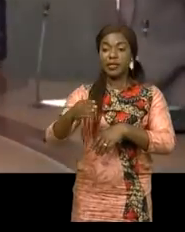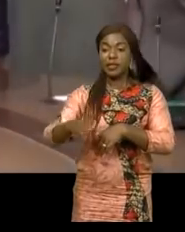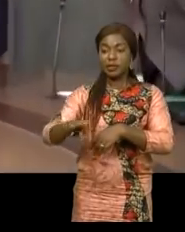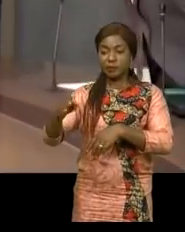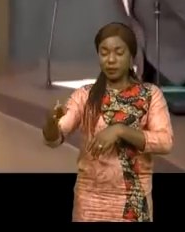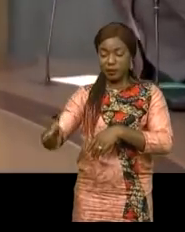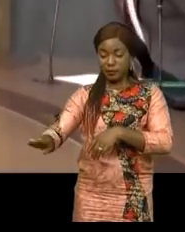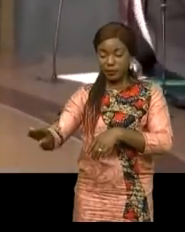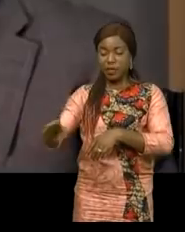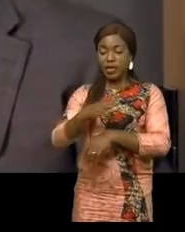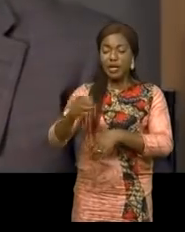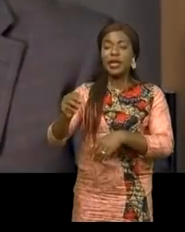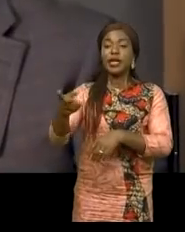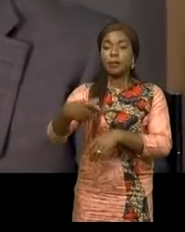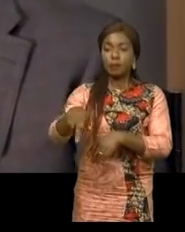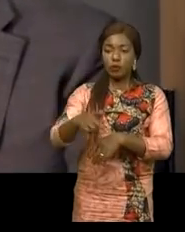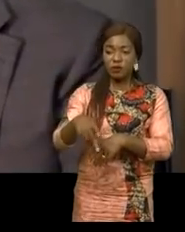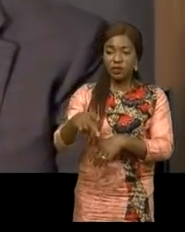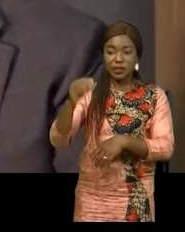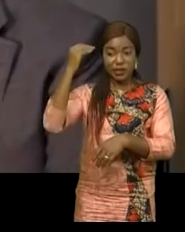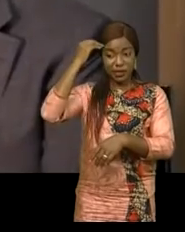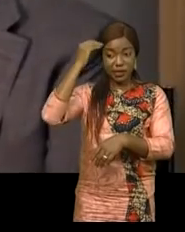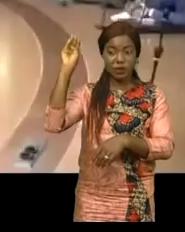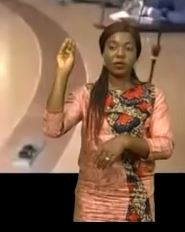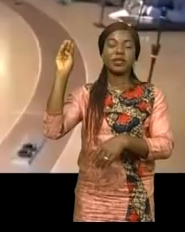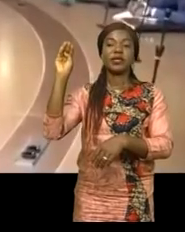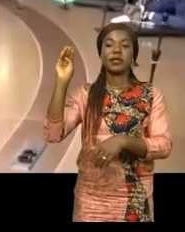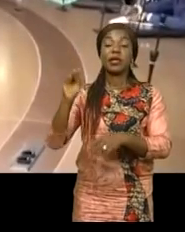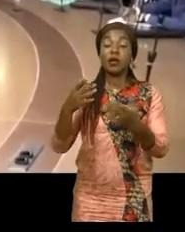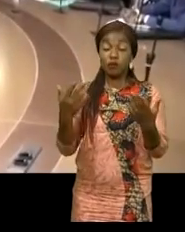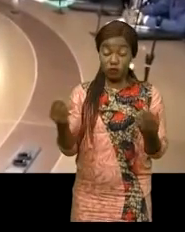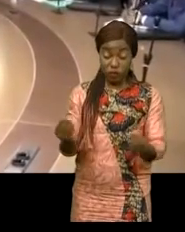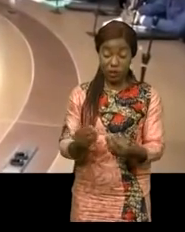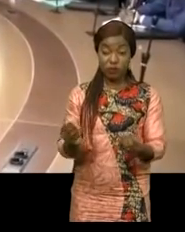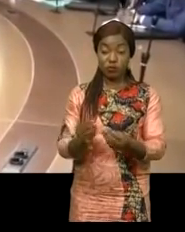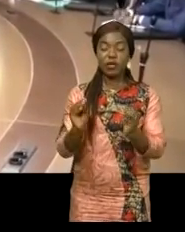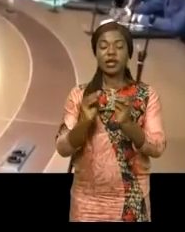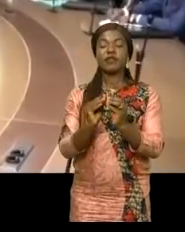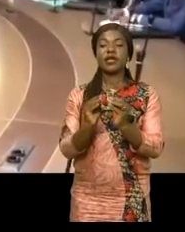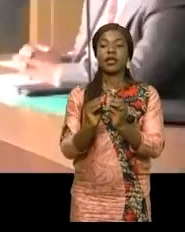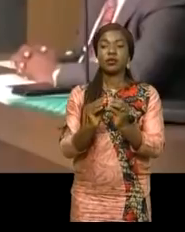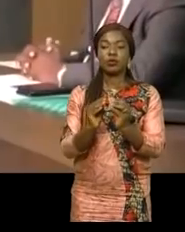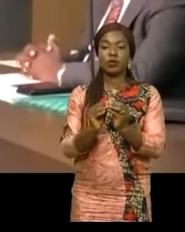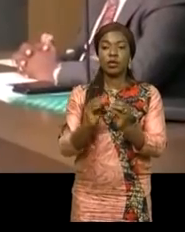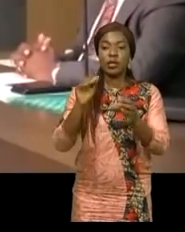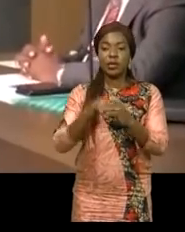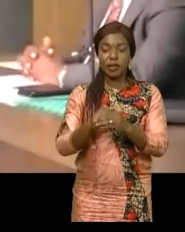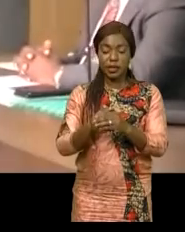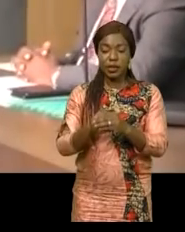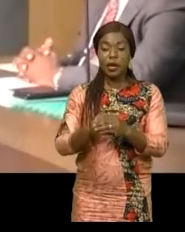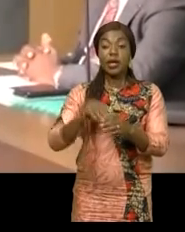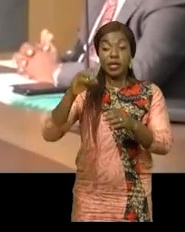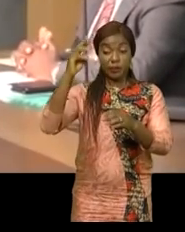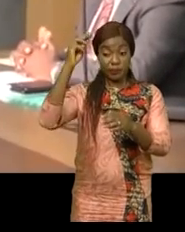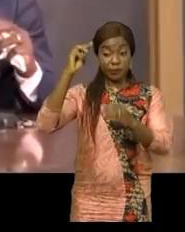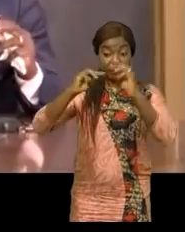le gouverneur augustin moussa fille au ministère des transports voies de communication et désenclavement lors de